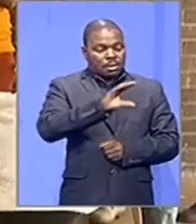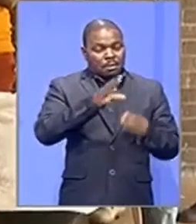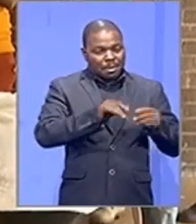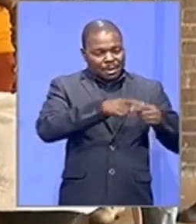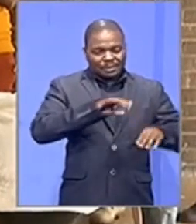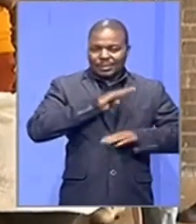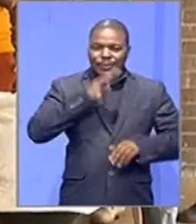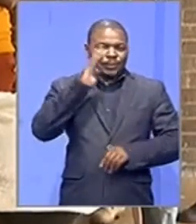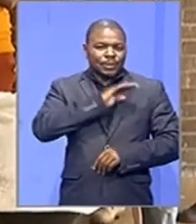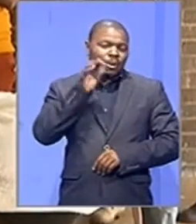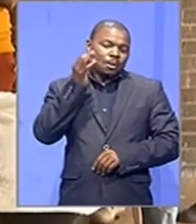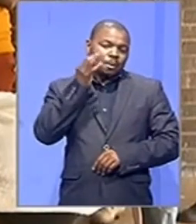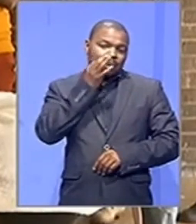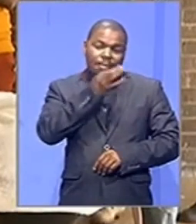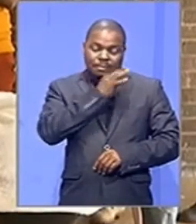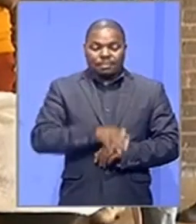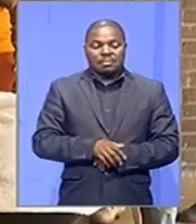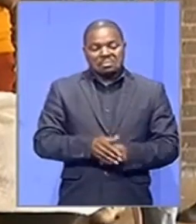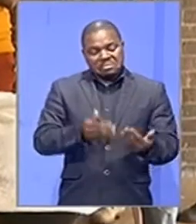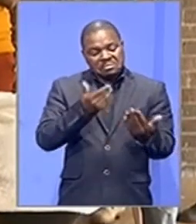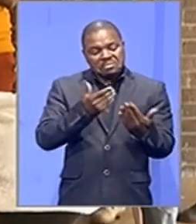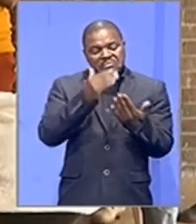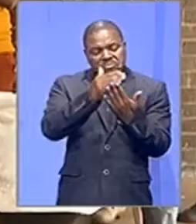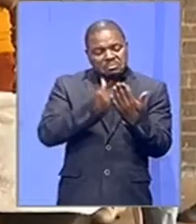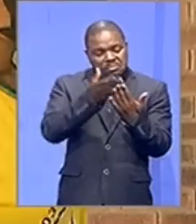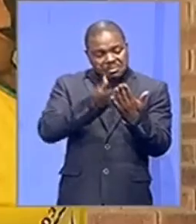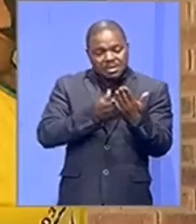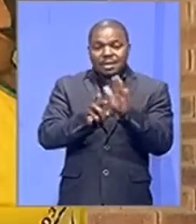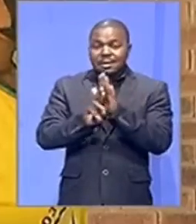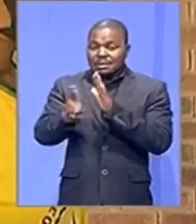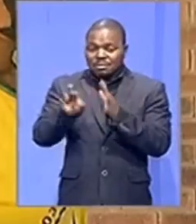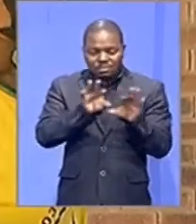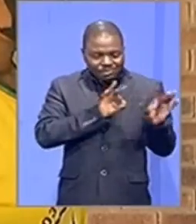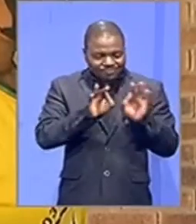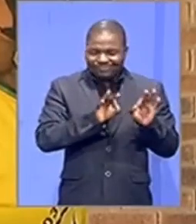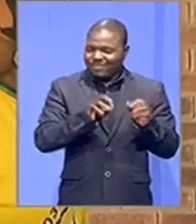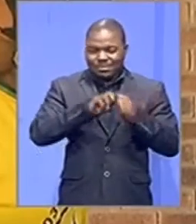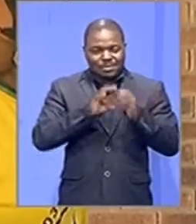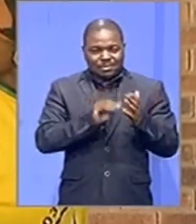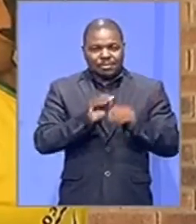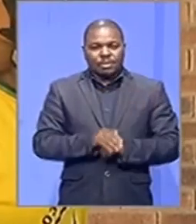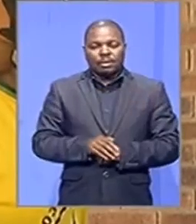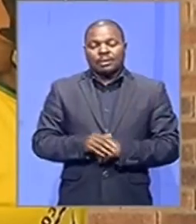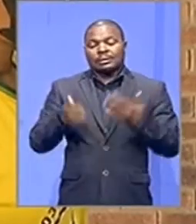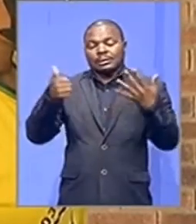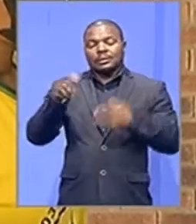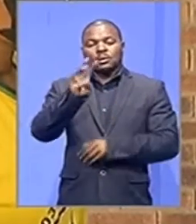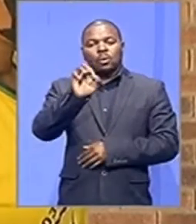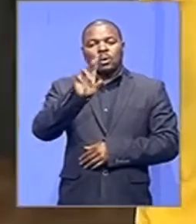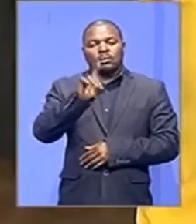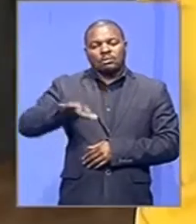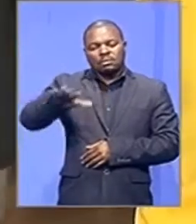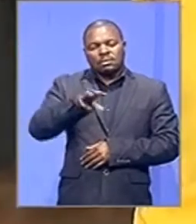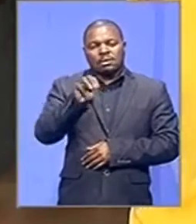go nnile le botsukunape mo tsamaisong ya go supa bontlhopheng ba lekoko. Go amegile diwate di le 6 kwa kgaolong ya